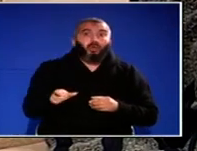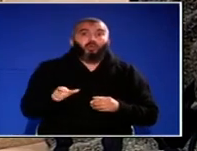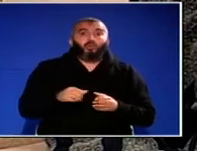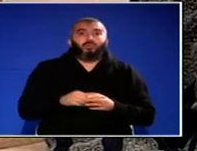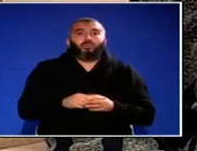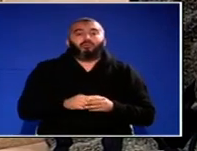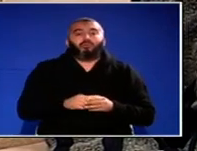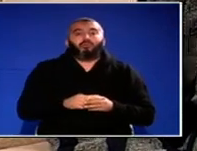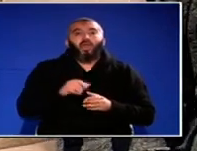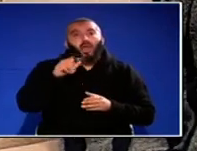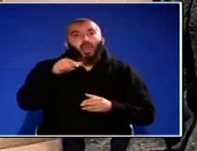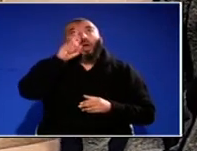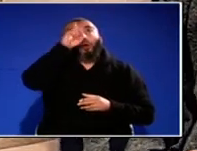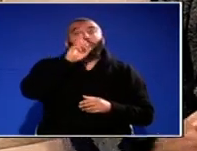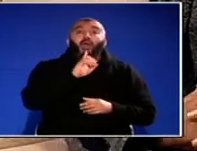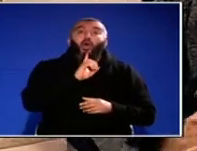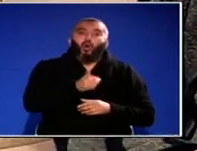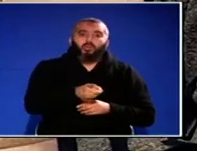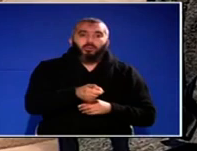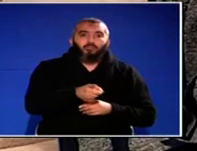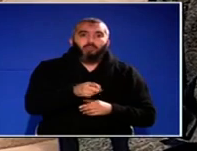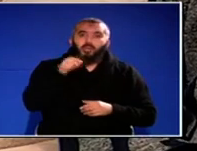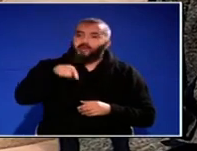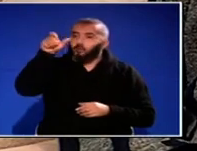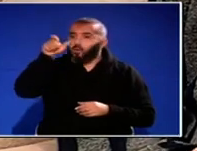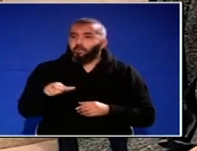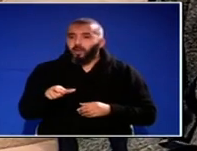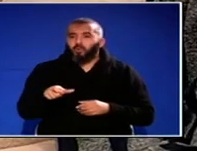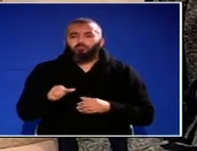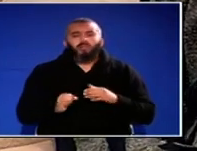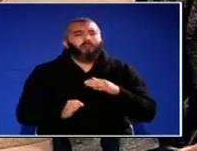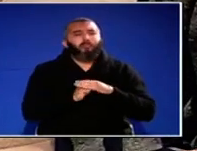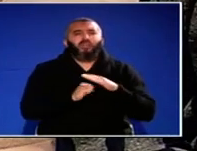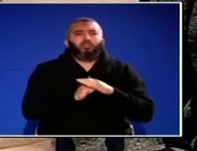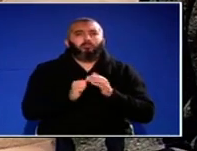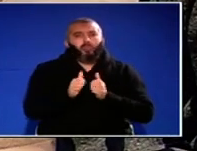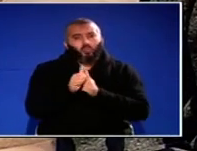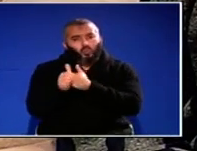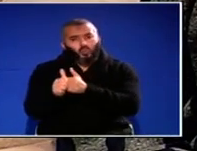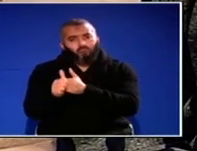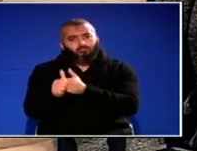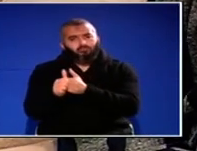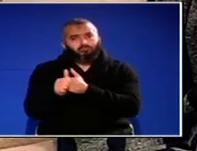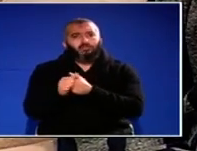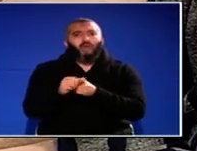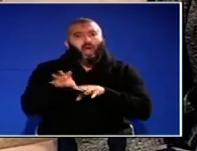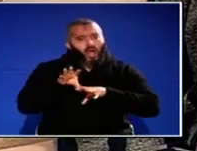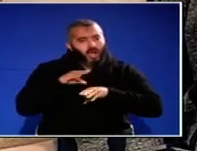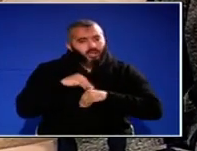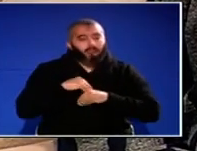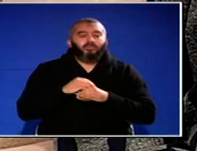الامتثال يعني يمتثل الإنسان بقدر ما باعتبار الإلزامي، ولكن عندما